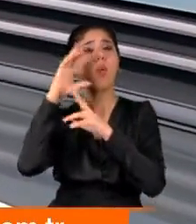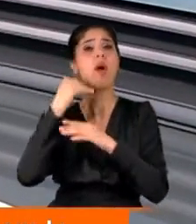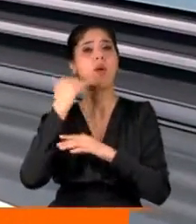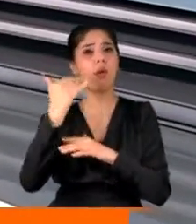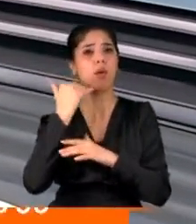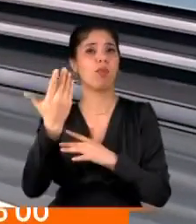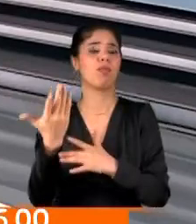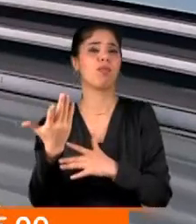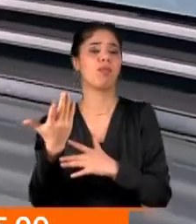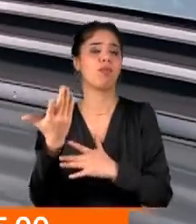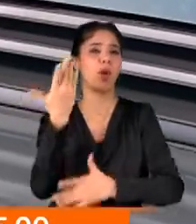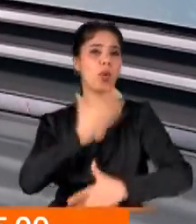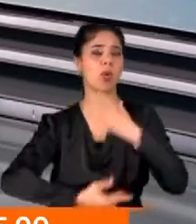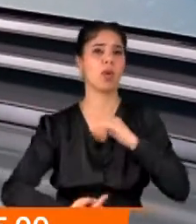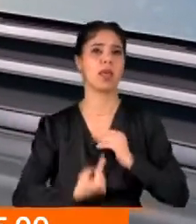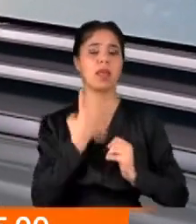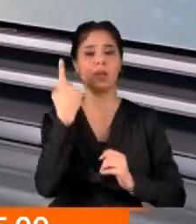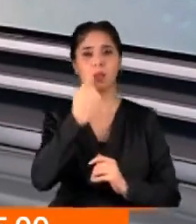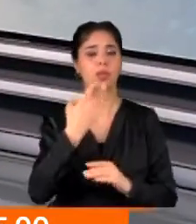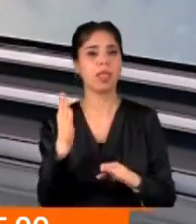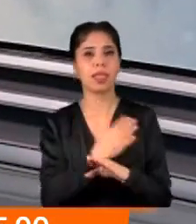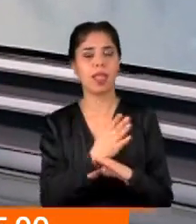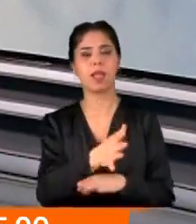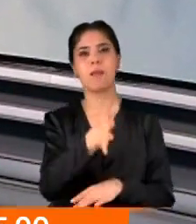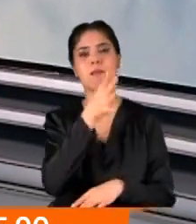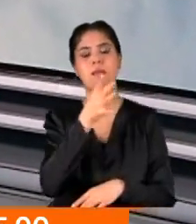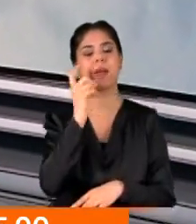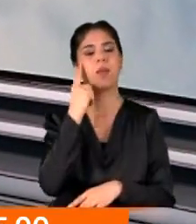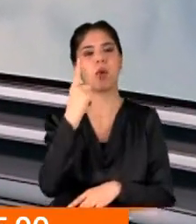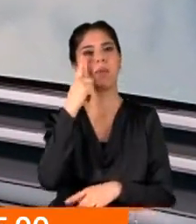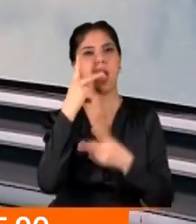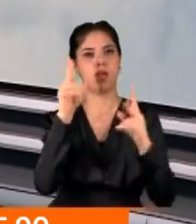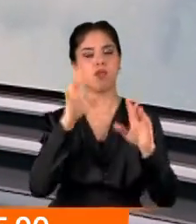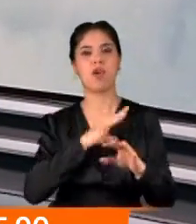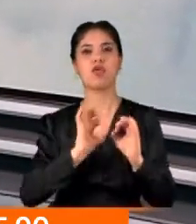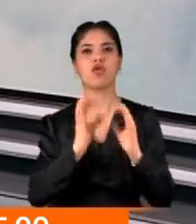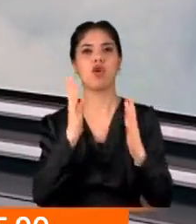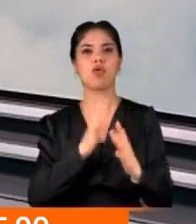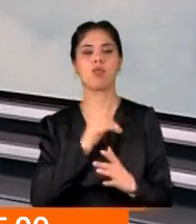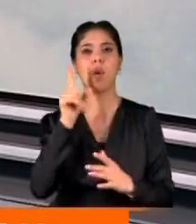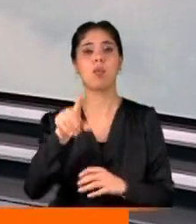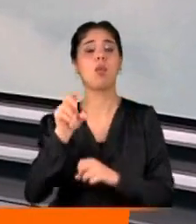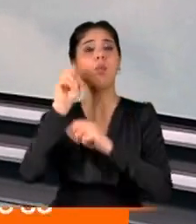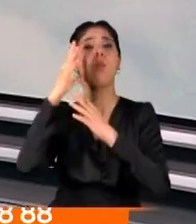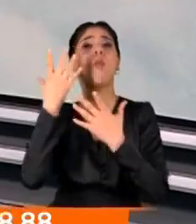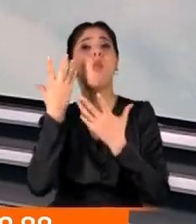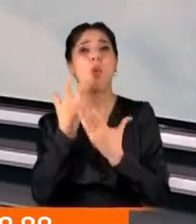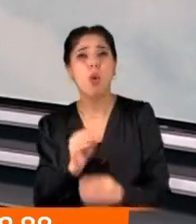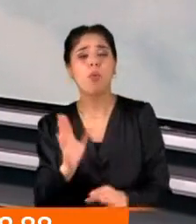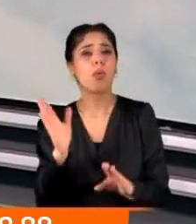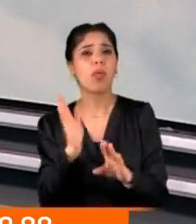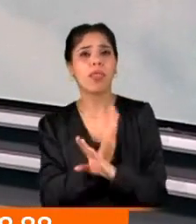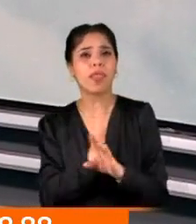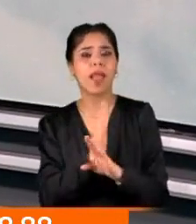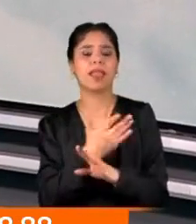var daha yorgun hissetmiyor Elbette nedenine gelince bilimsel bir açıklaması var bunun ve çaresi de peki bu uyanamama halinden kurtulmak için